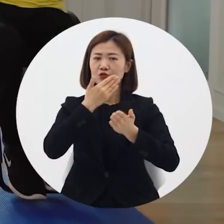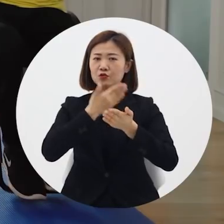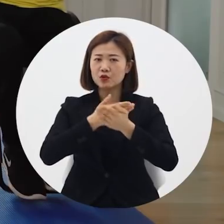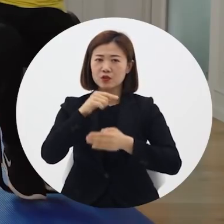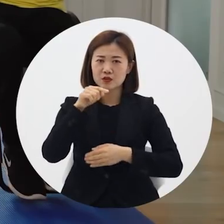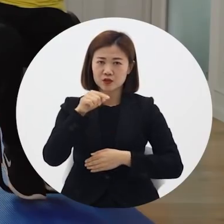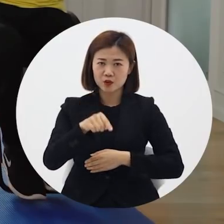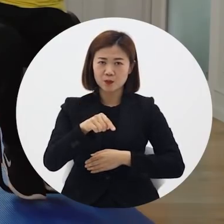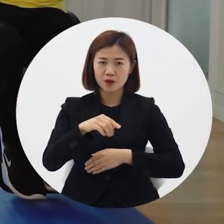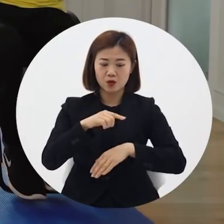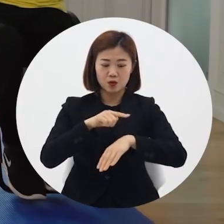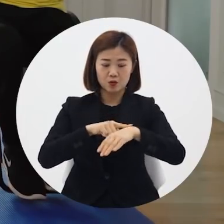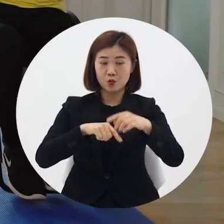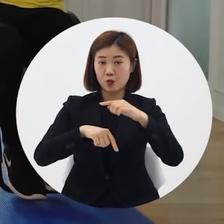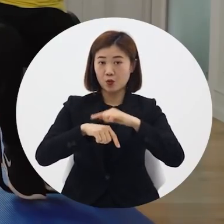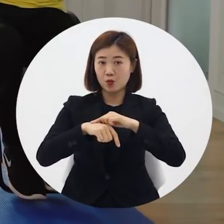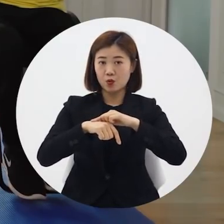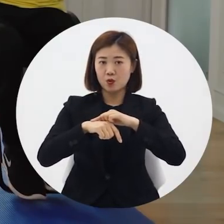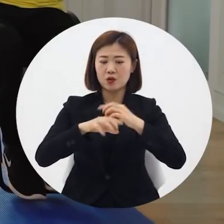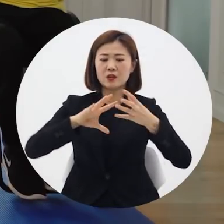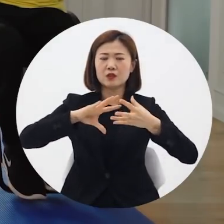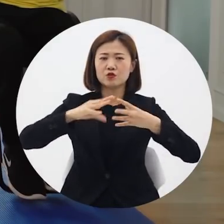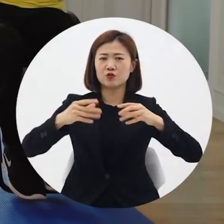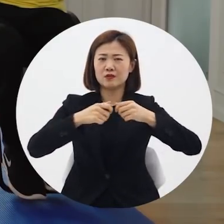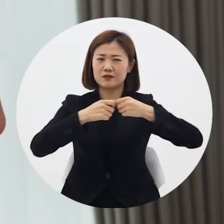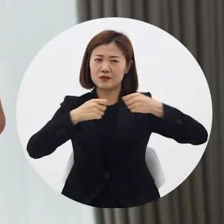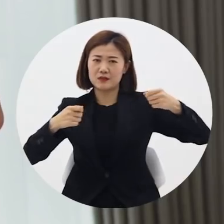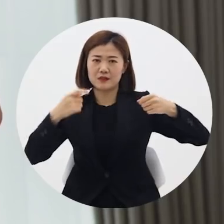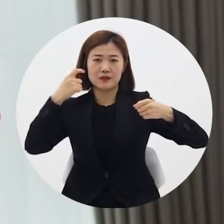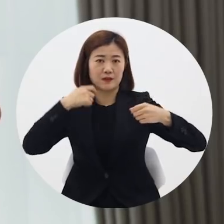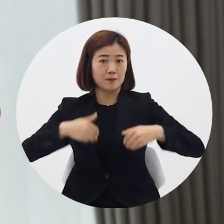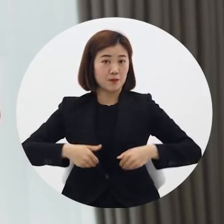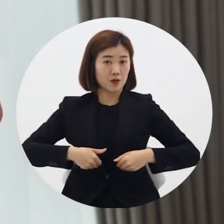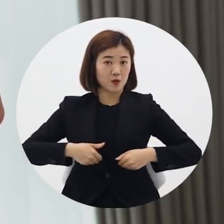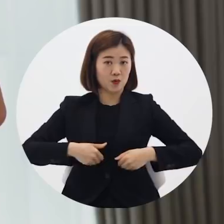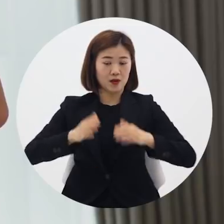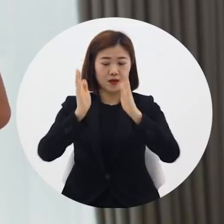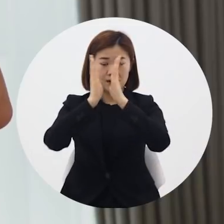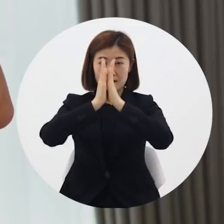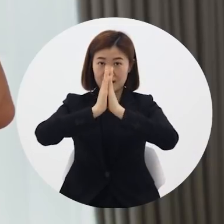포인트는 손목에 있는 근육이 당기는 느낌이 나야 합니다.